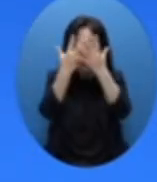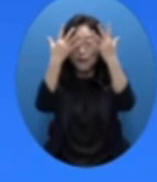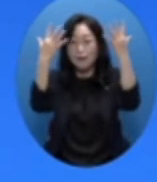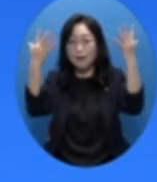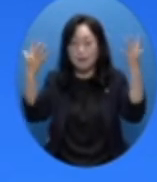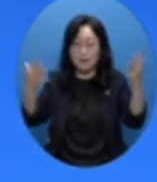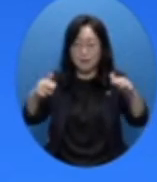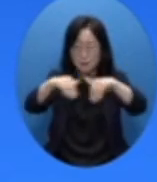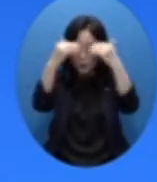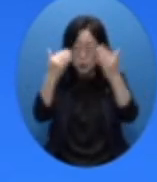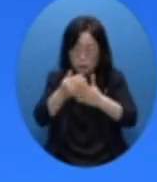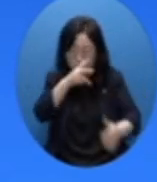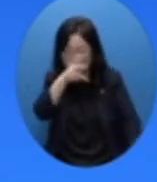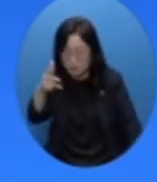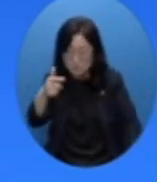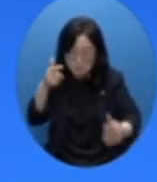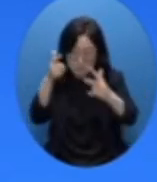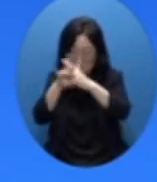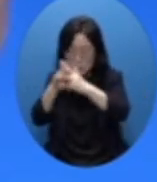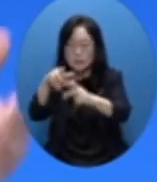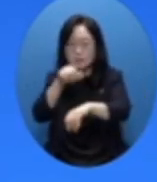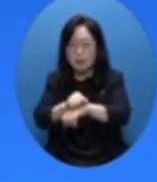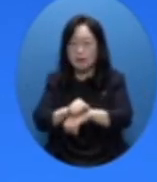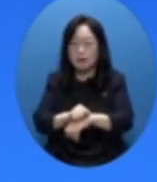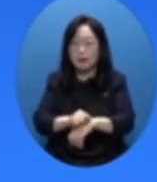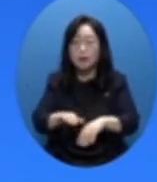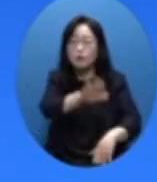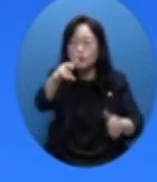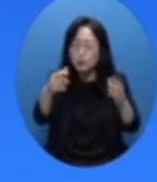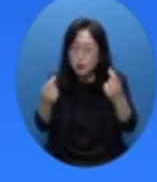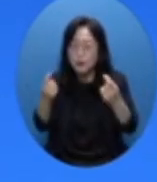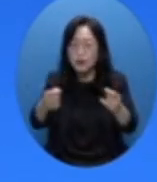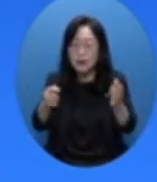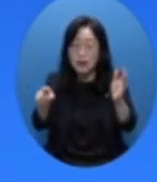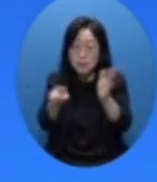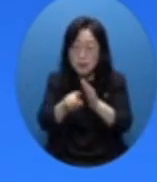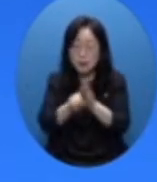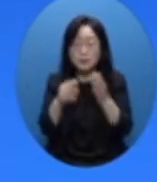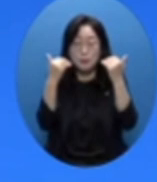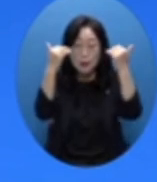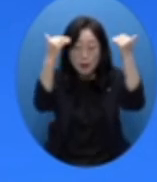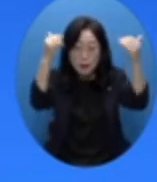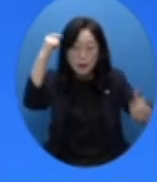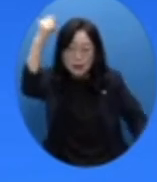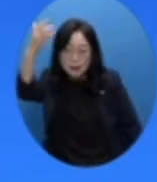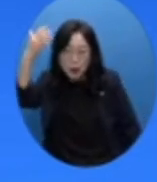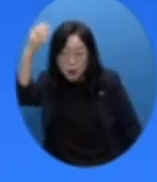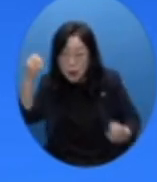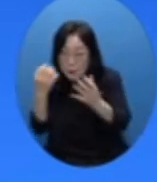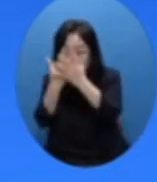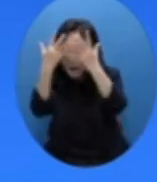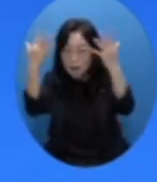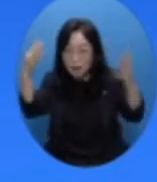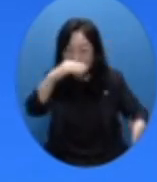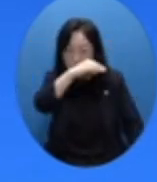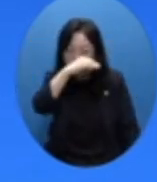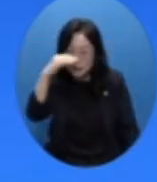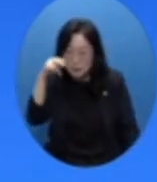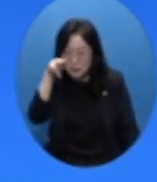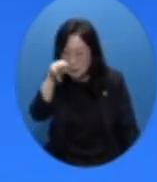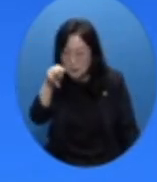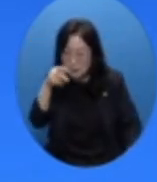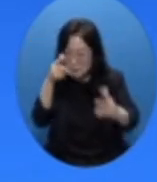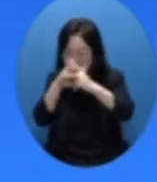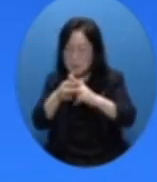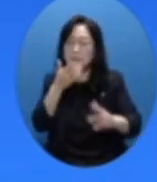모두들 바로 보게 되었습니다 우리가 신앙생활 하면서 믿음의 자라면서 여긴 1 밝아져 모두 슬 바로 보게 되고